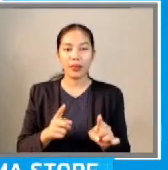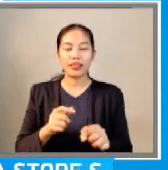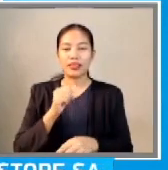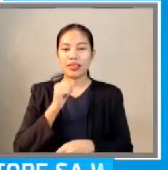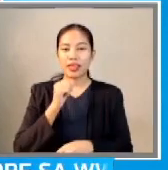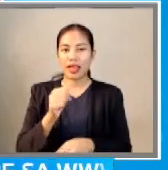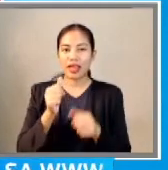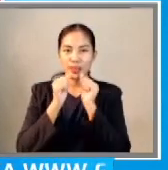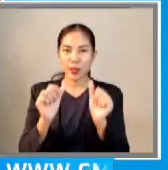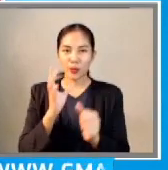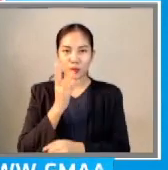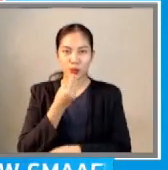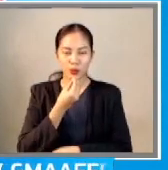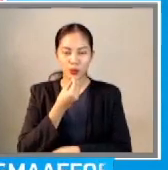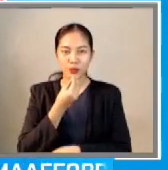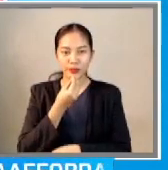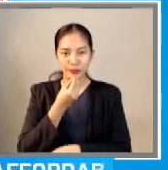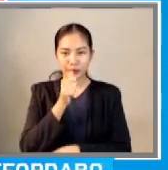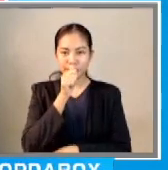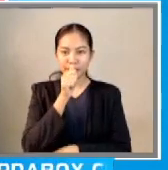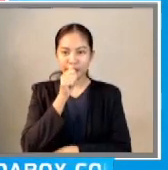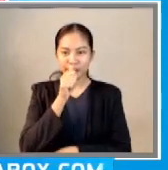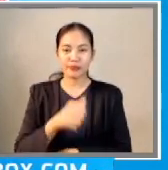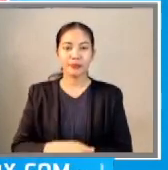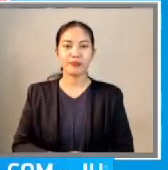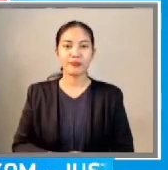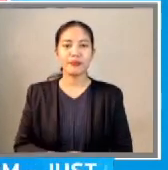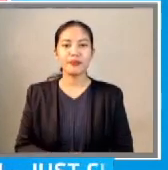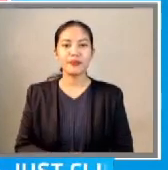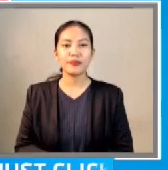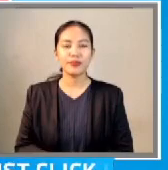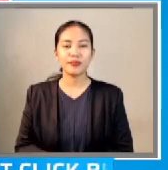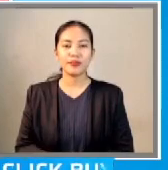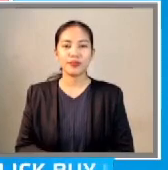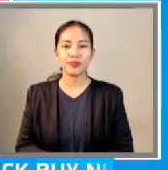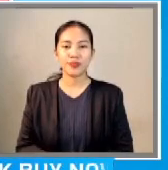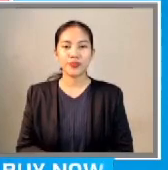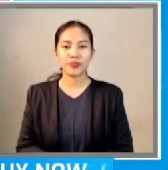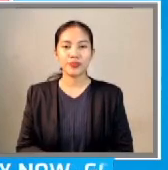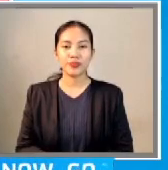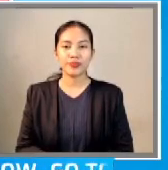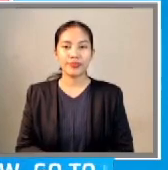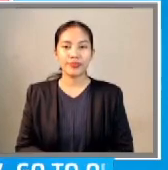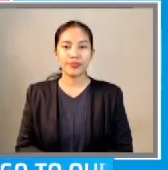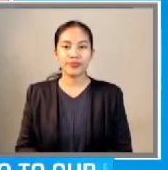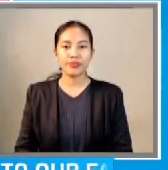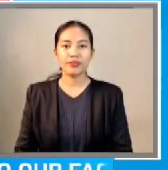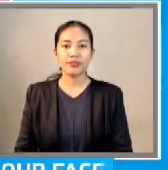siya. Nelson Canlas, nagbabalita para sa GMA Integrated News.